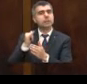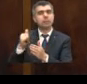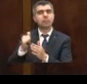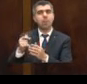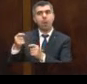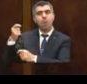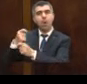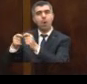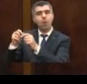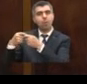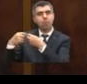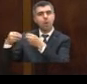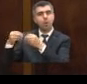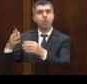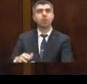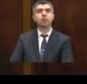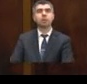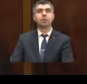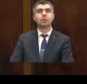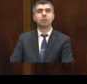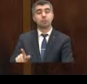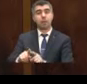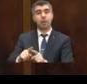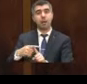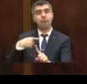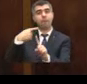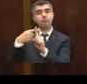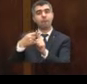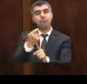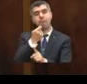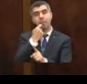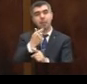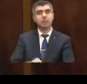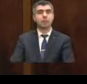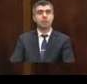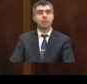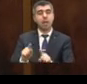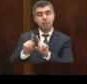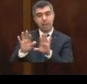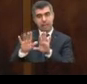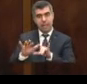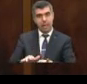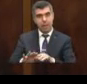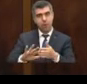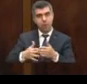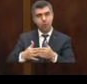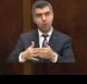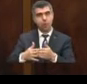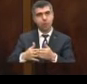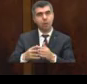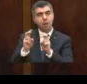التصنيع، ومنها القطاع الصيدلي الذي حسب التقرير الأخير لمجلس المنافسة